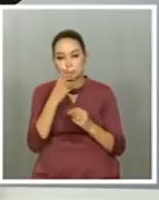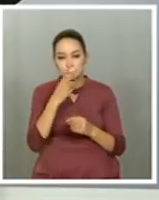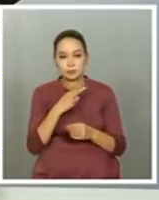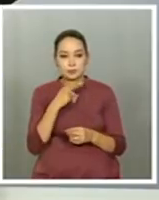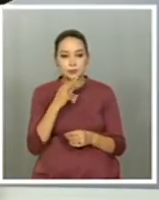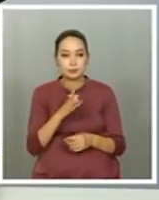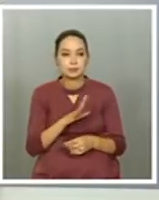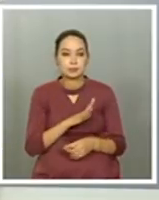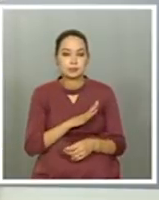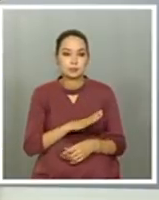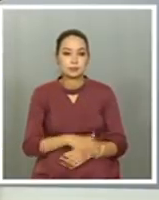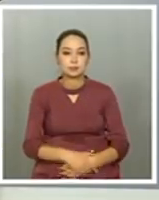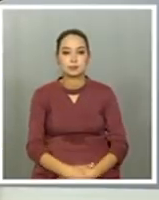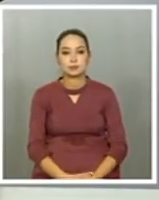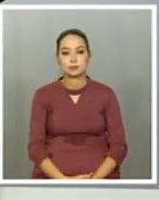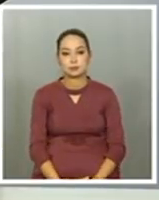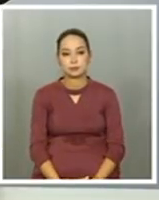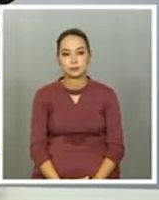қарастырдыңыздар.